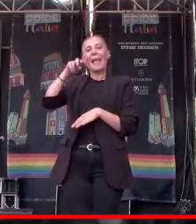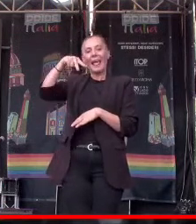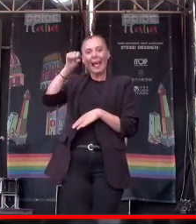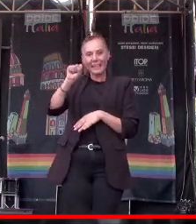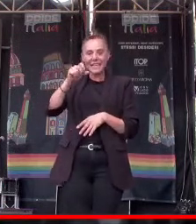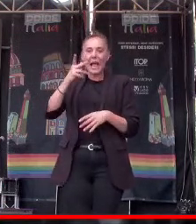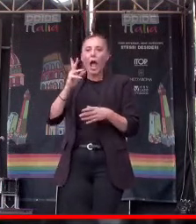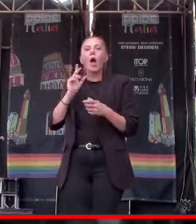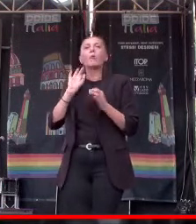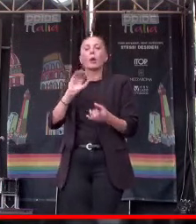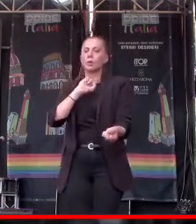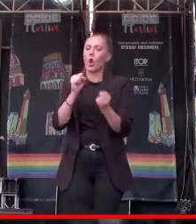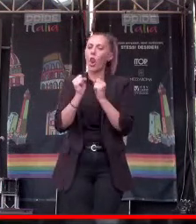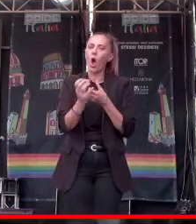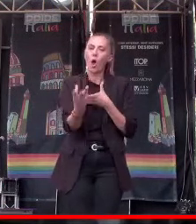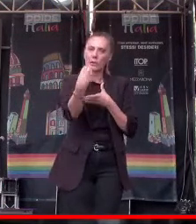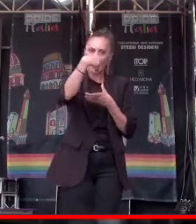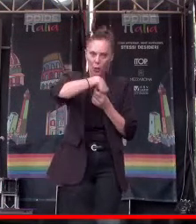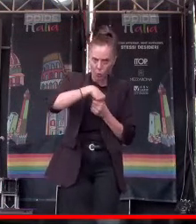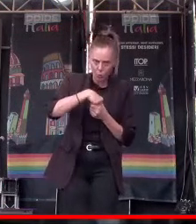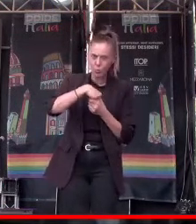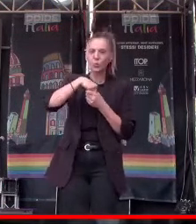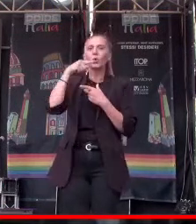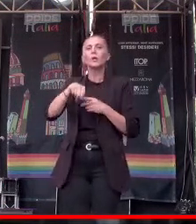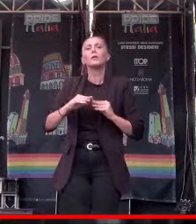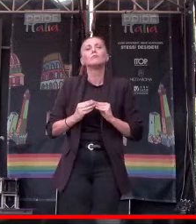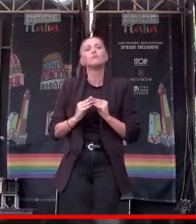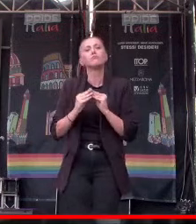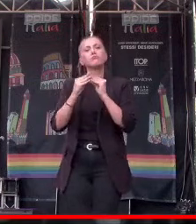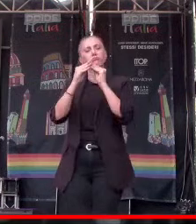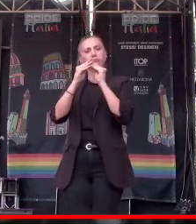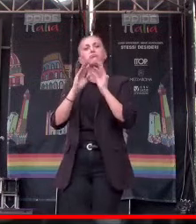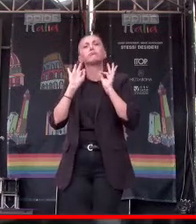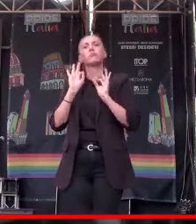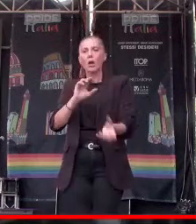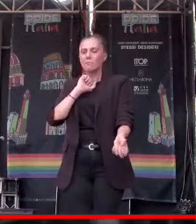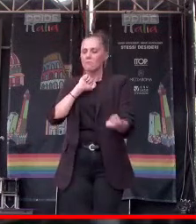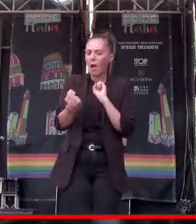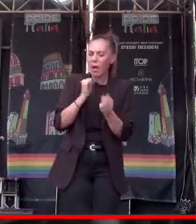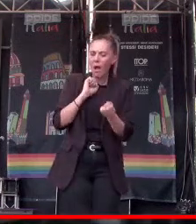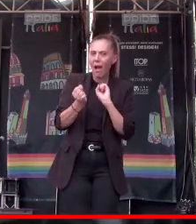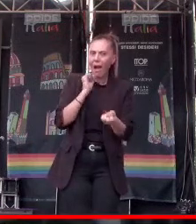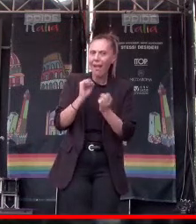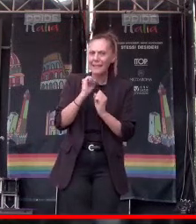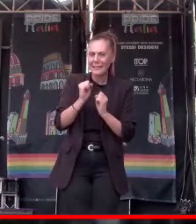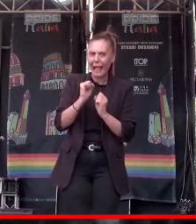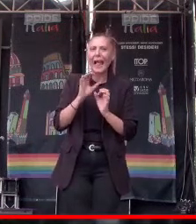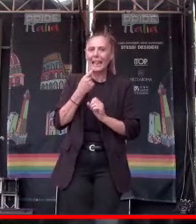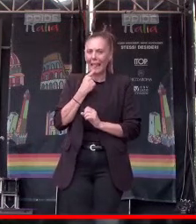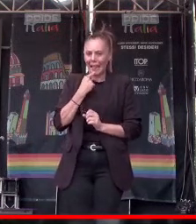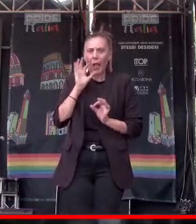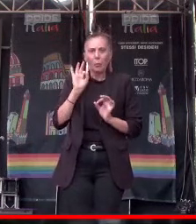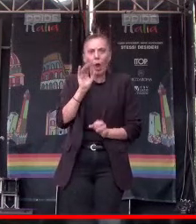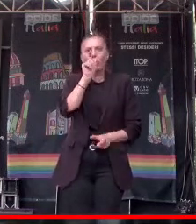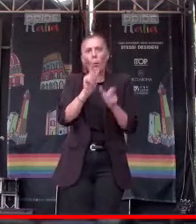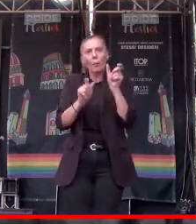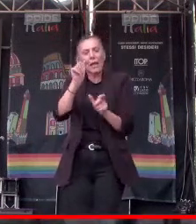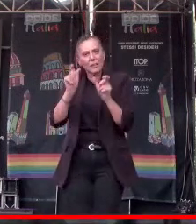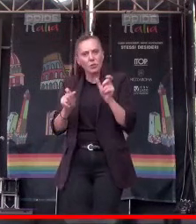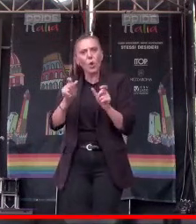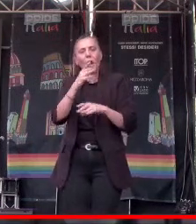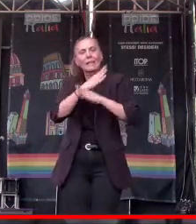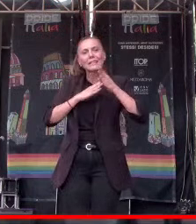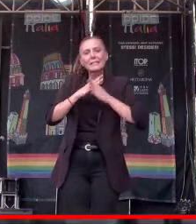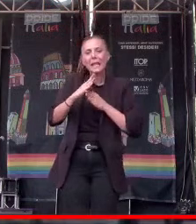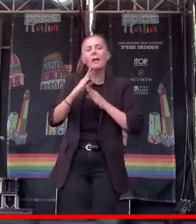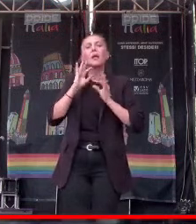per l'inclusione, che con rigore storico ricostruisce tutte le battaglie fatte dalle persone con disabilità per una società